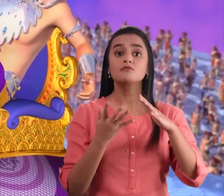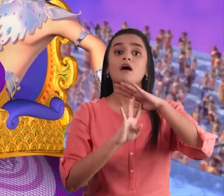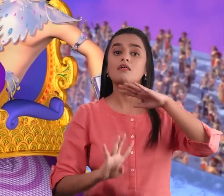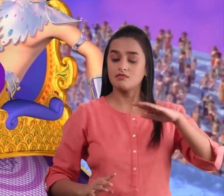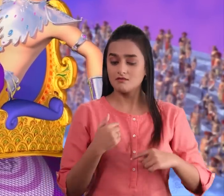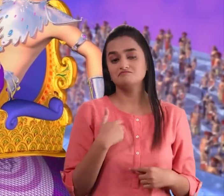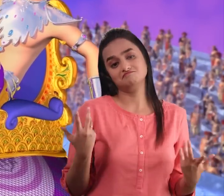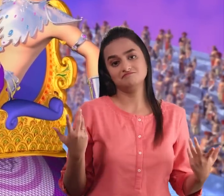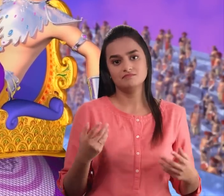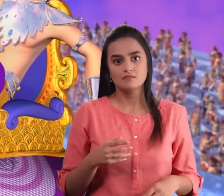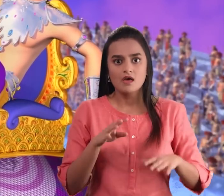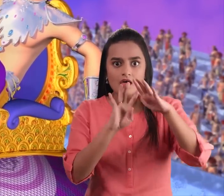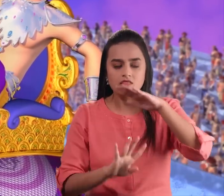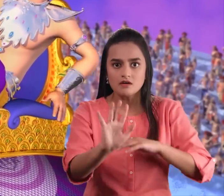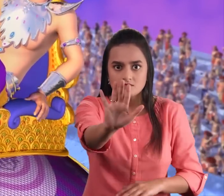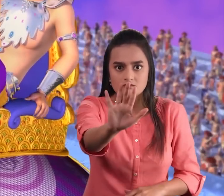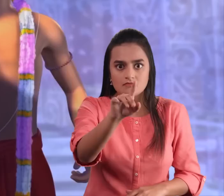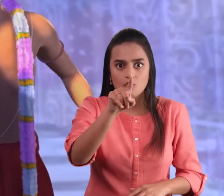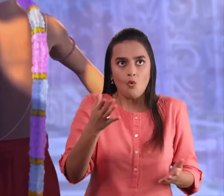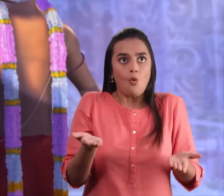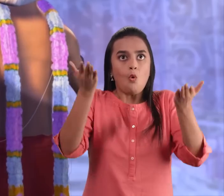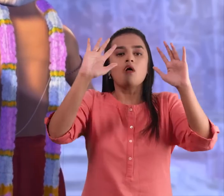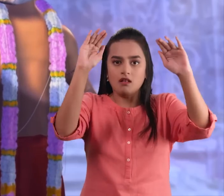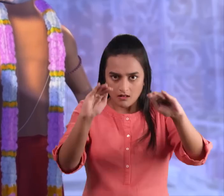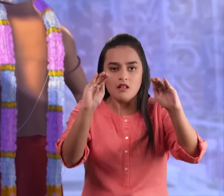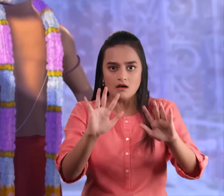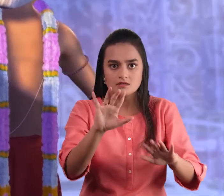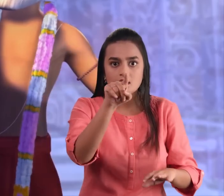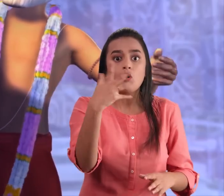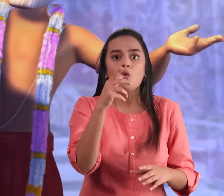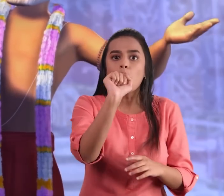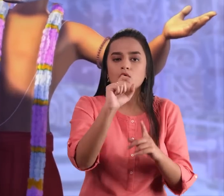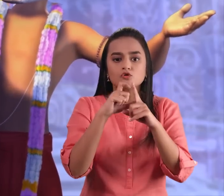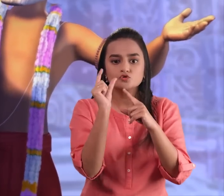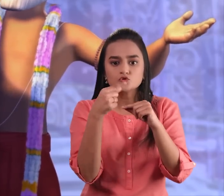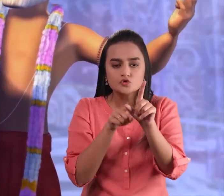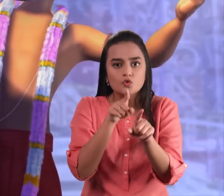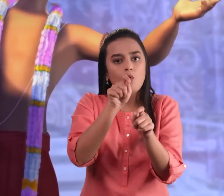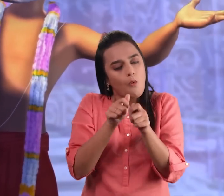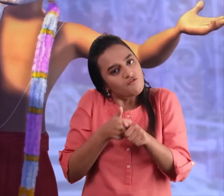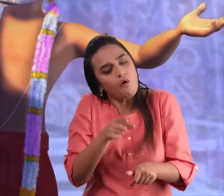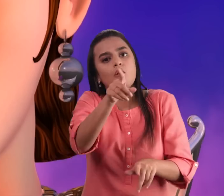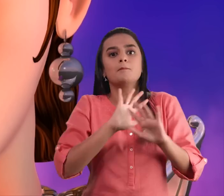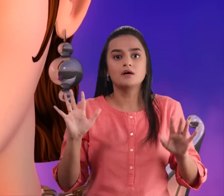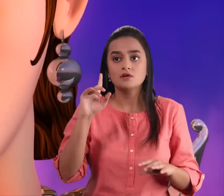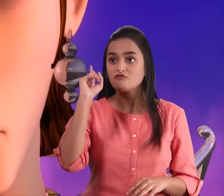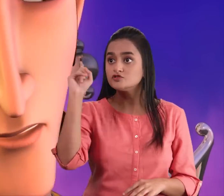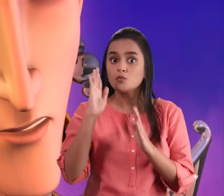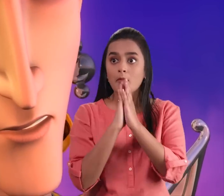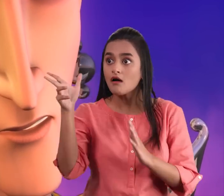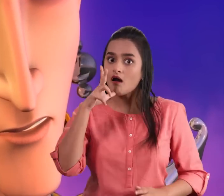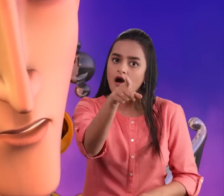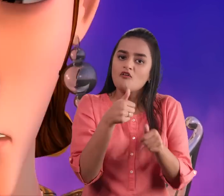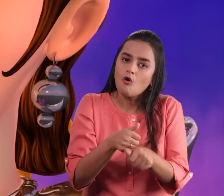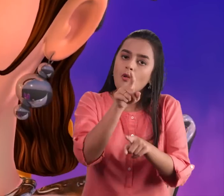देवता हूँ, इंद्र जो हूँ मैं। इंद्र, तुम अपनी मर्यादा भूल रहे हो। तुम केवल अपने कर्तव्य का पालन कर रहे हो,